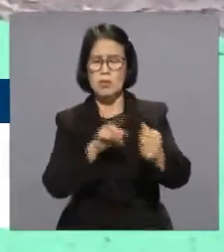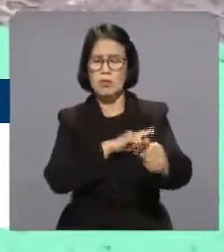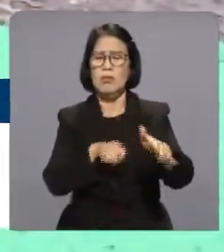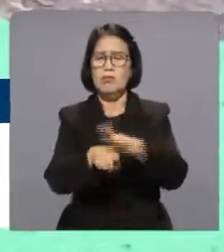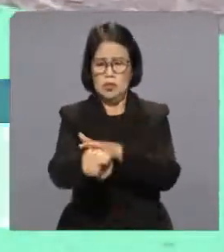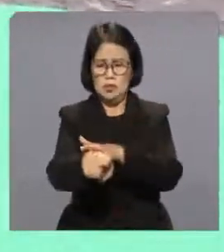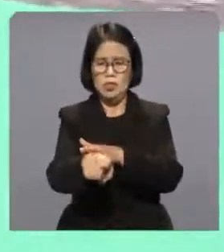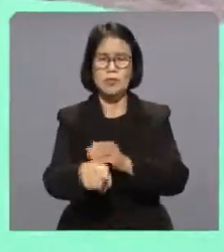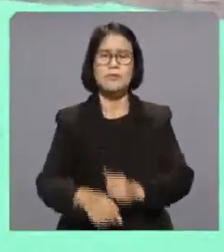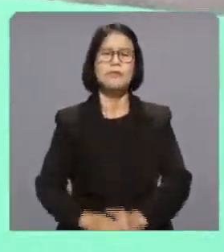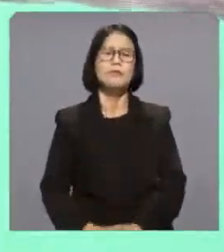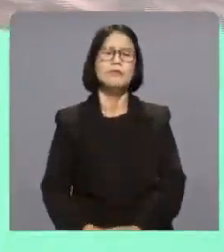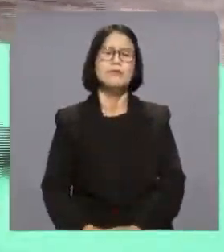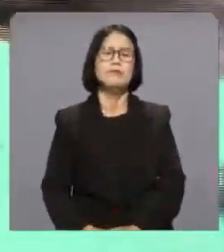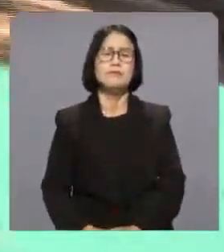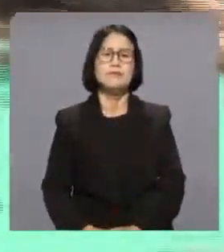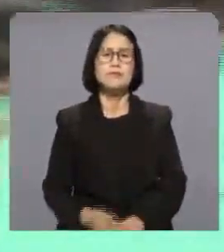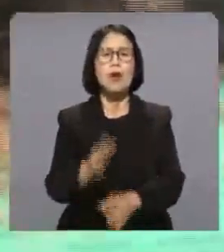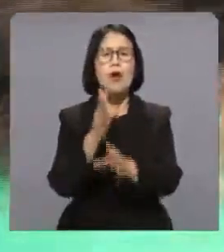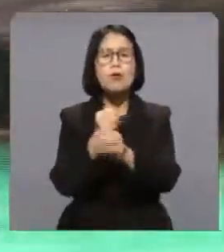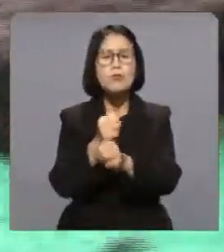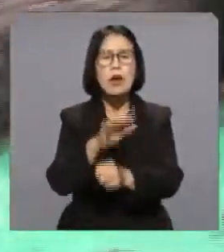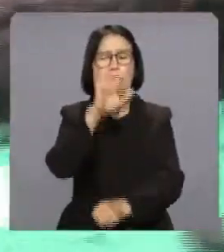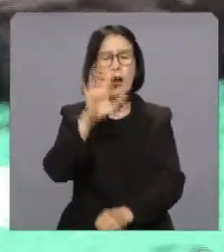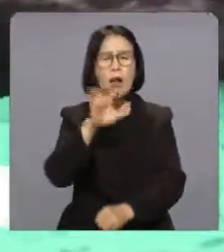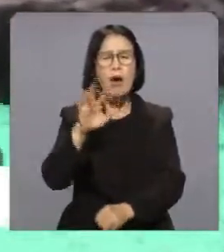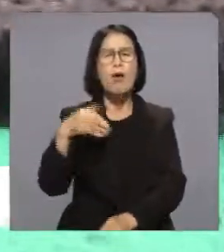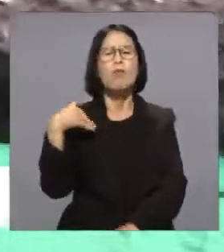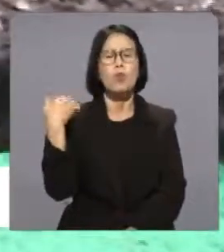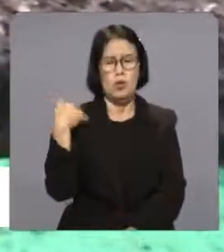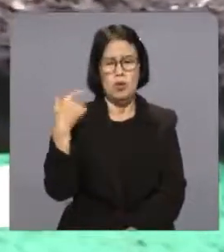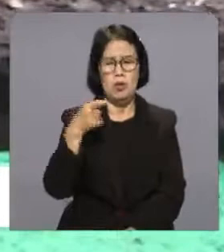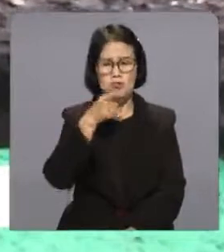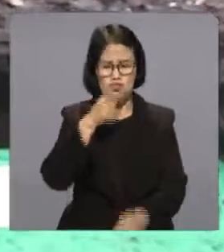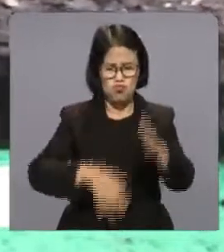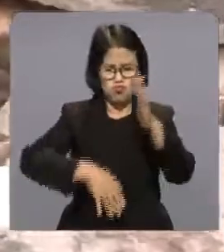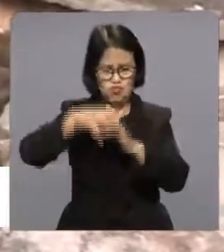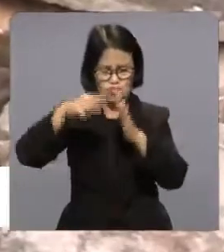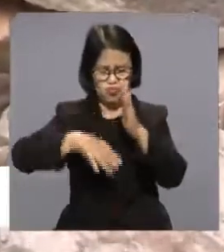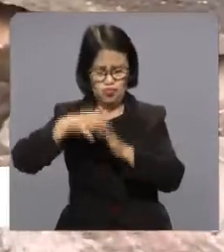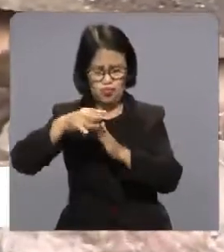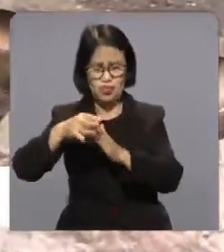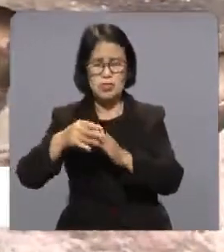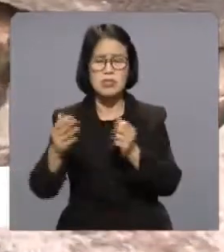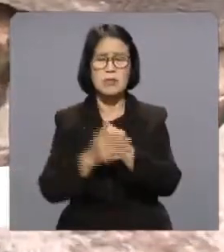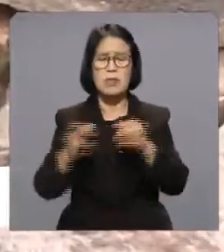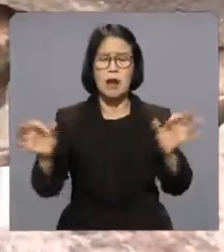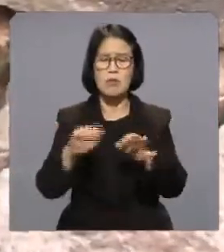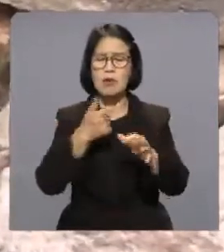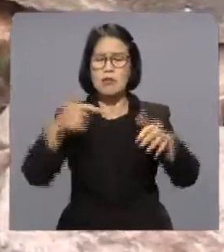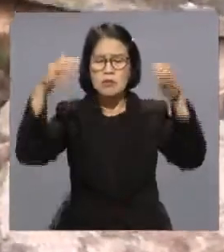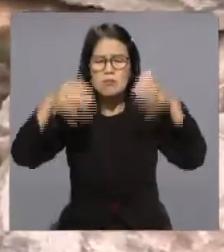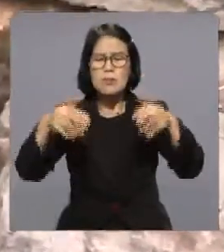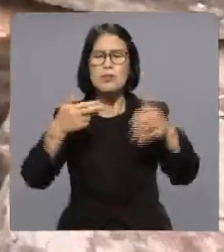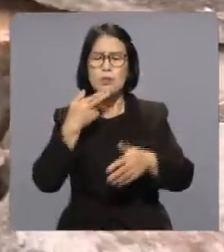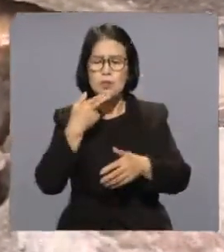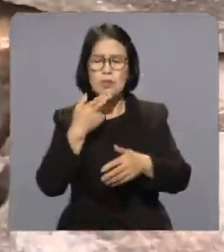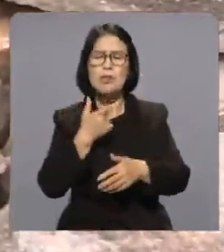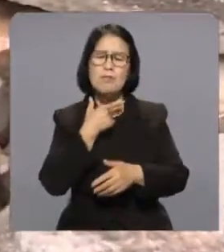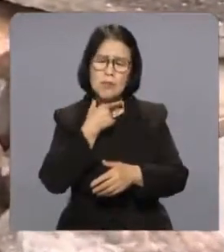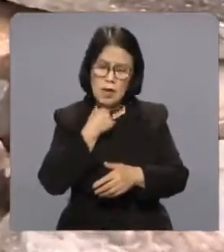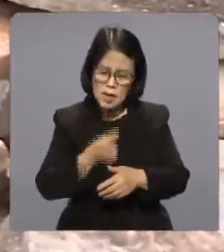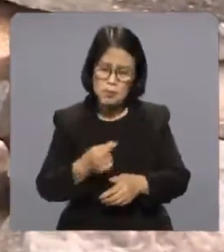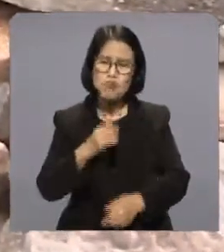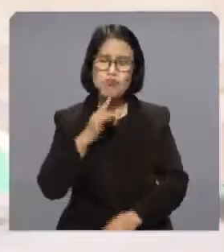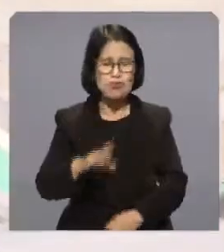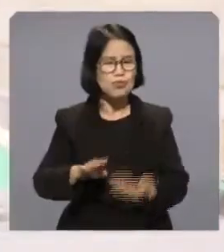두고 언제 되풀이될지 모르는 물난리. 당분간 큰 비가 오지 않기를 바라는 일